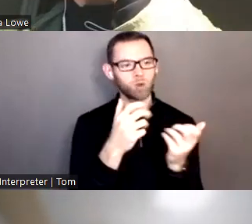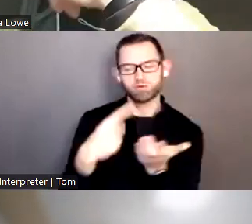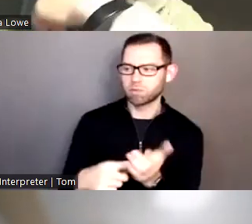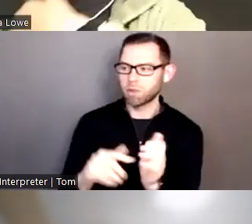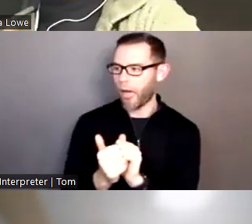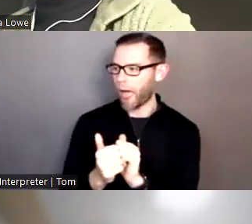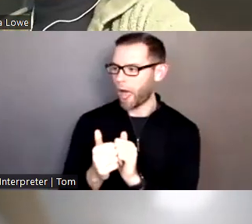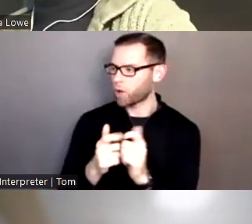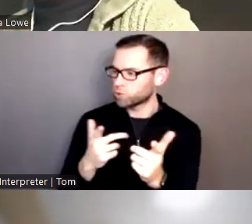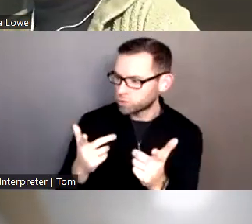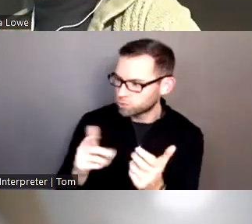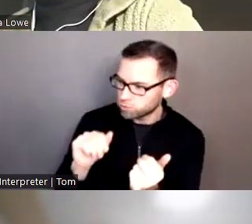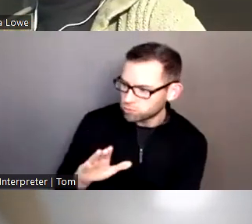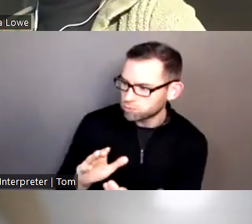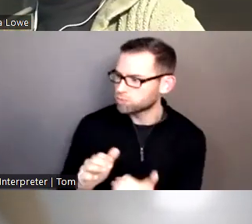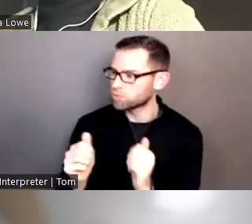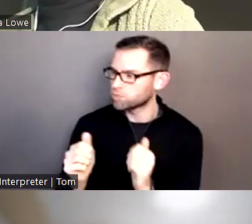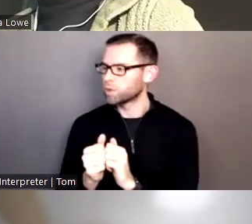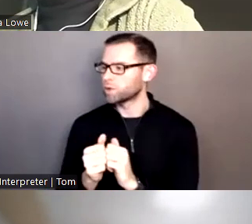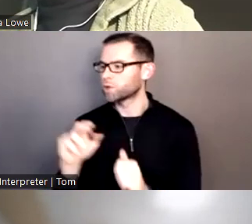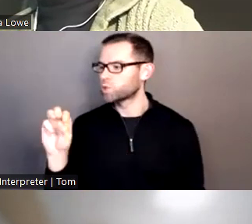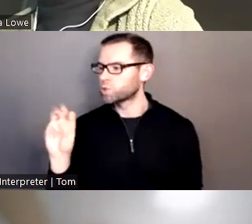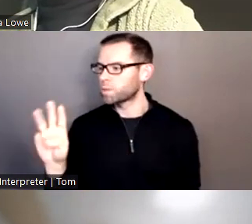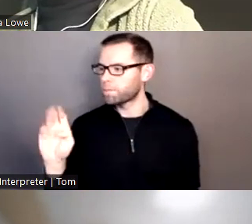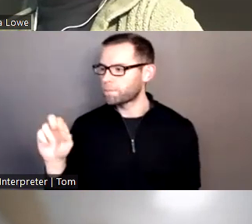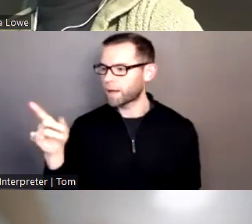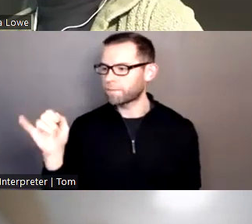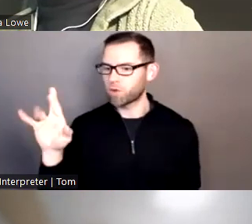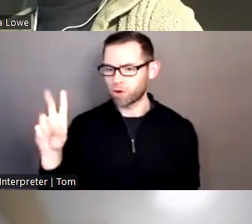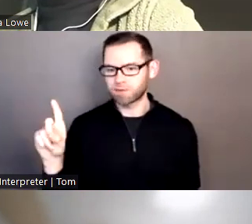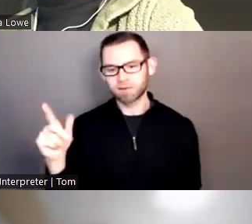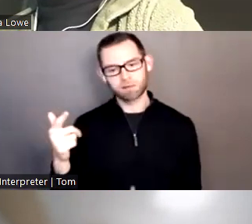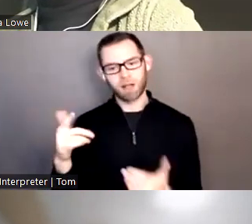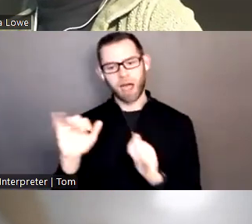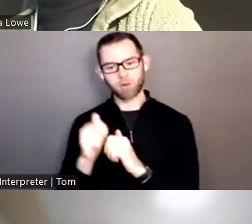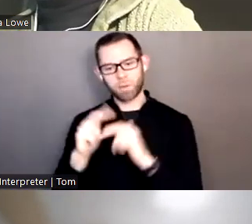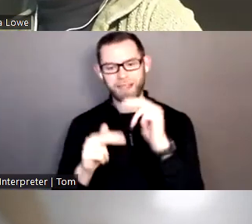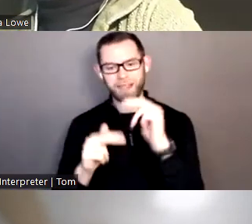États, agences, je suis capable de construire une